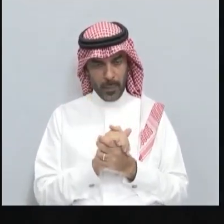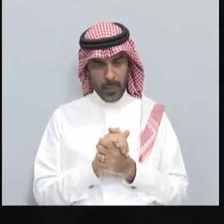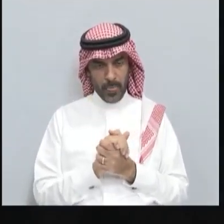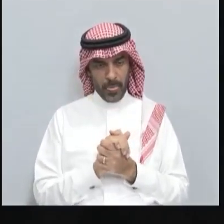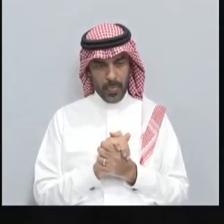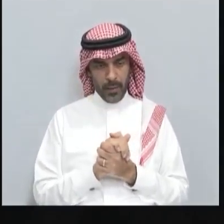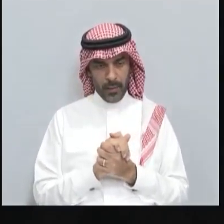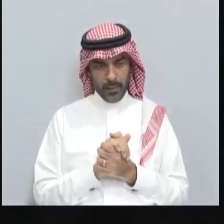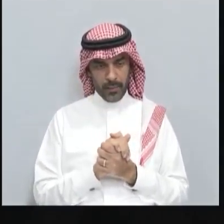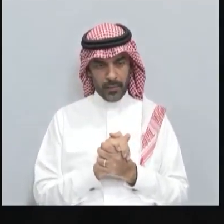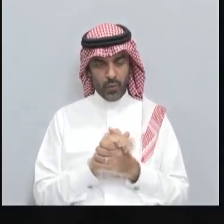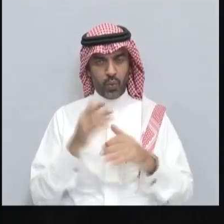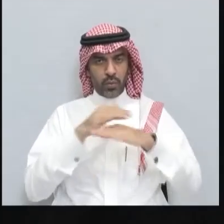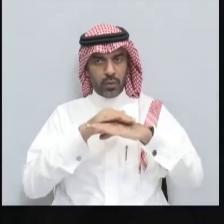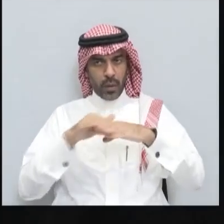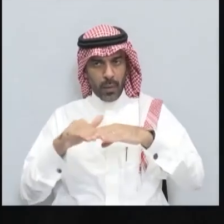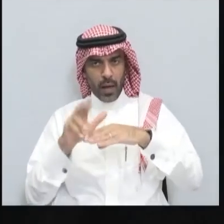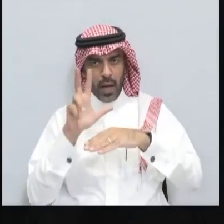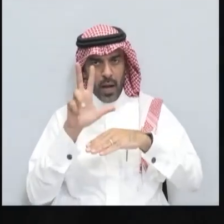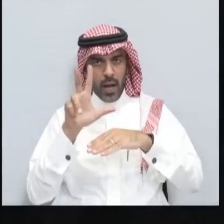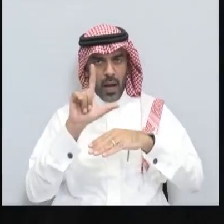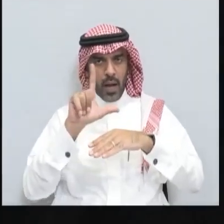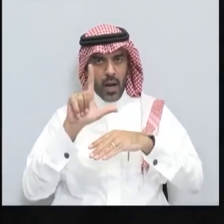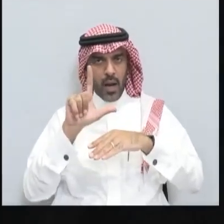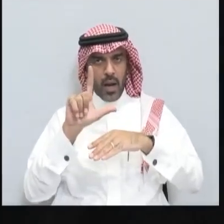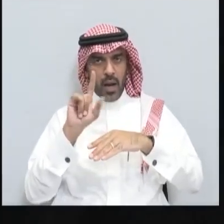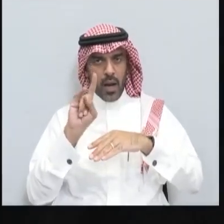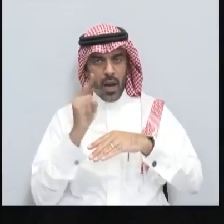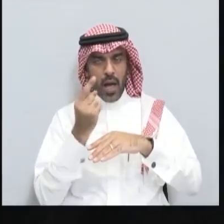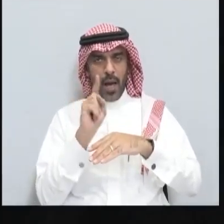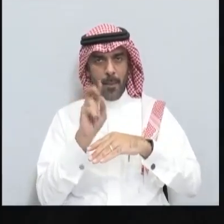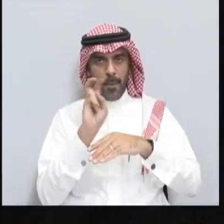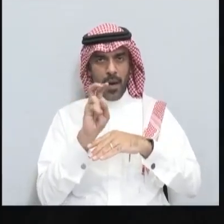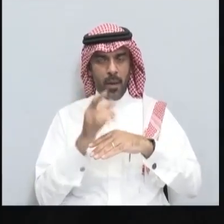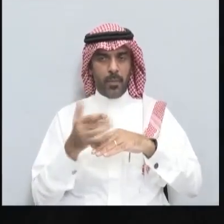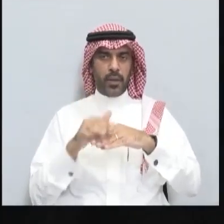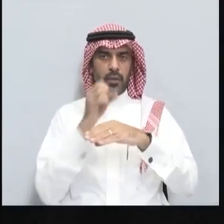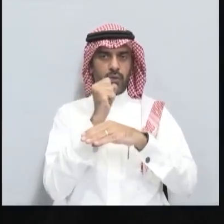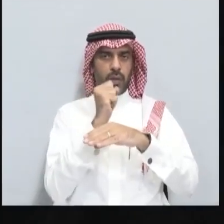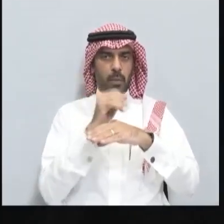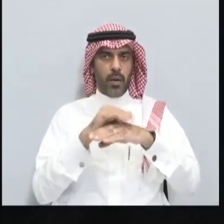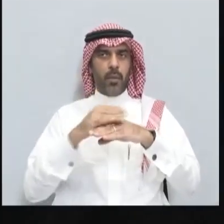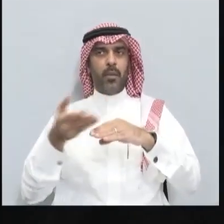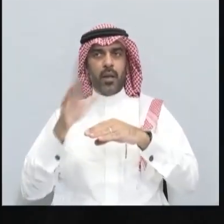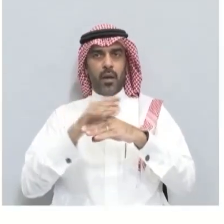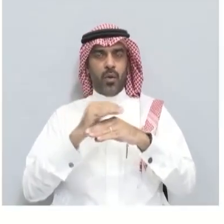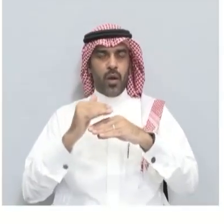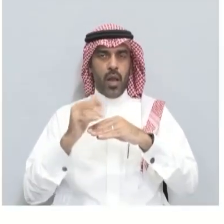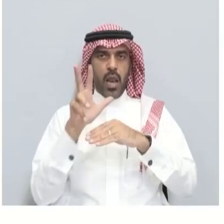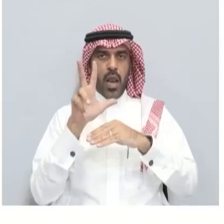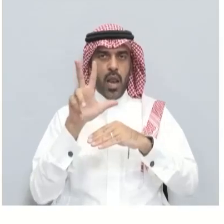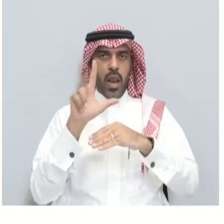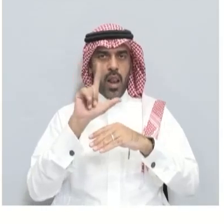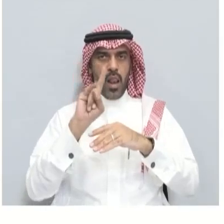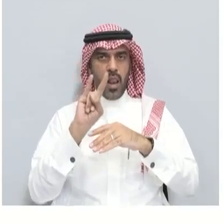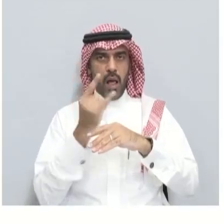طبقه من اللابه ثم و طبقه اخرى من المقذوفات الصلبه طبقه لابه طب مقذوفات صلبه الى ان تشكل لي